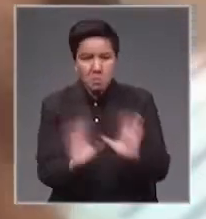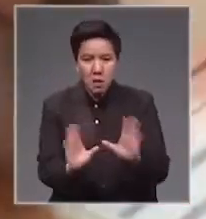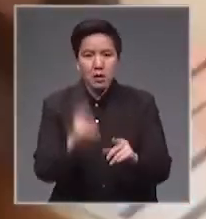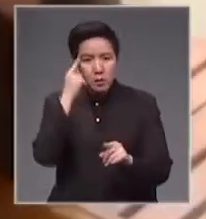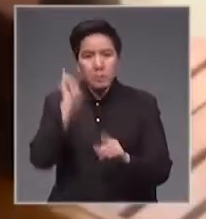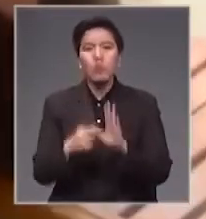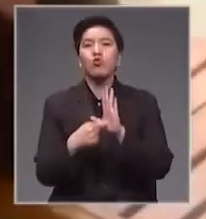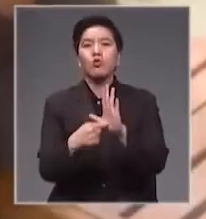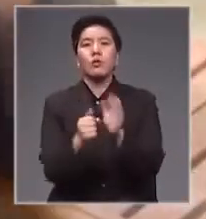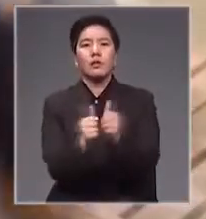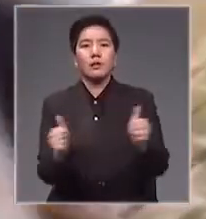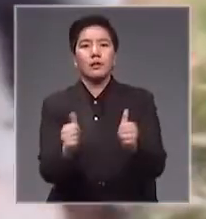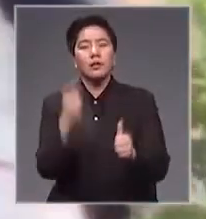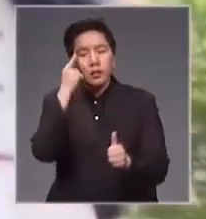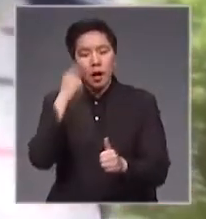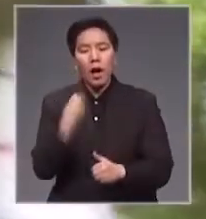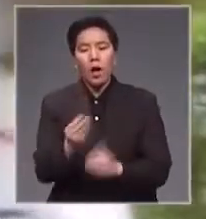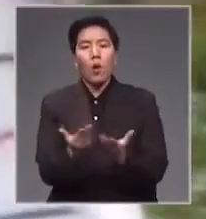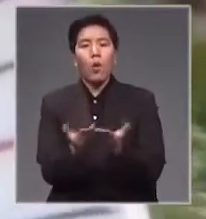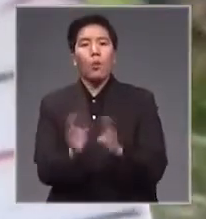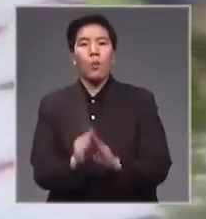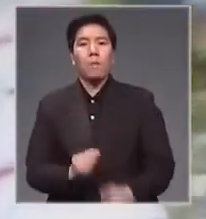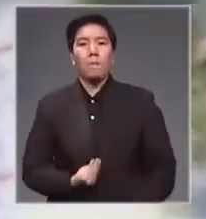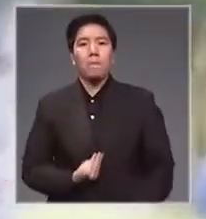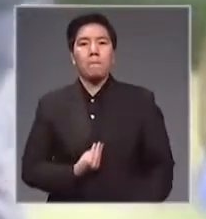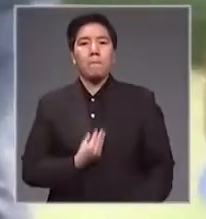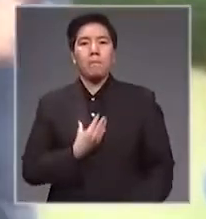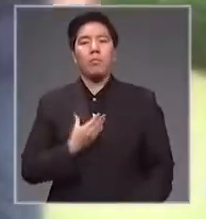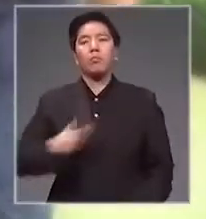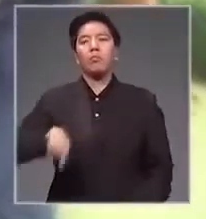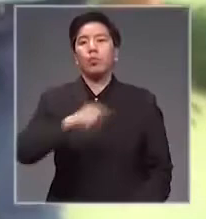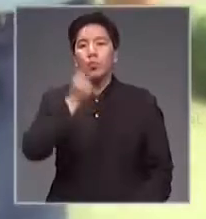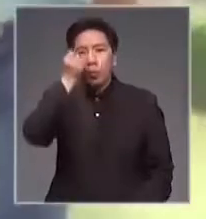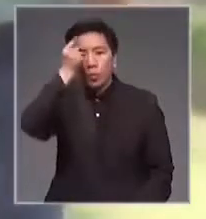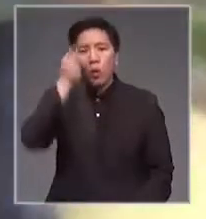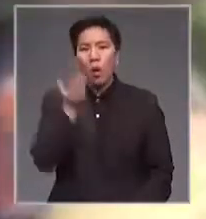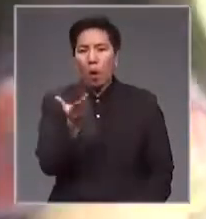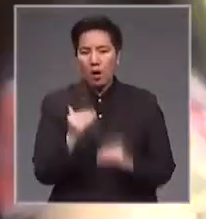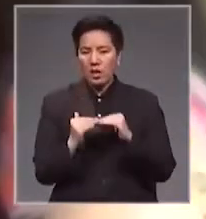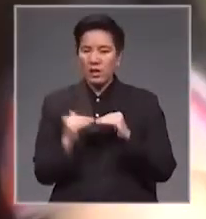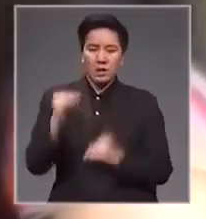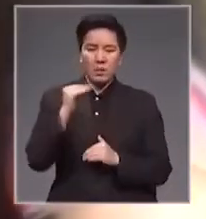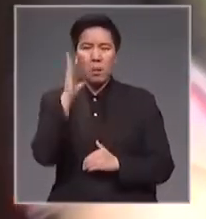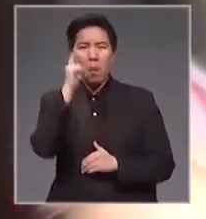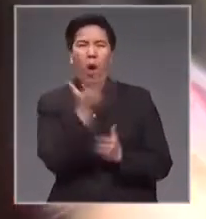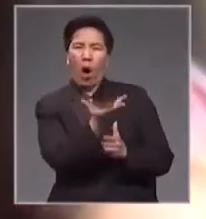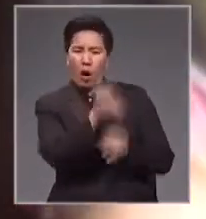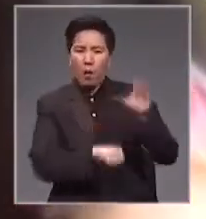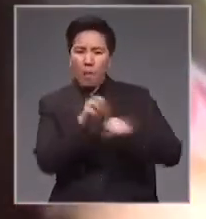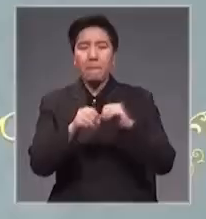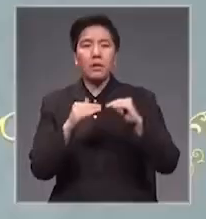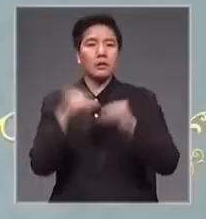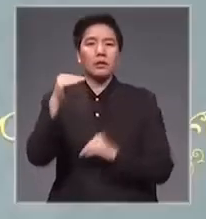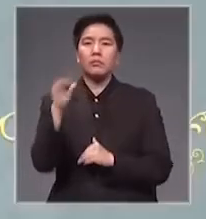เพื่อเป็นการสร้างความภาคภูมิใจและการเข้าอกเข้าใจกันอย่าได้เรียกร้องอะไรที่เกินฐานะพ่อแม่ผู้ปกครองเพราะท่านต้อง